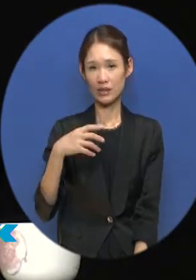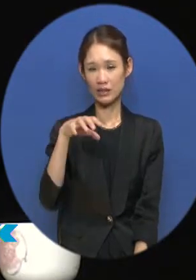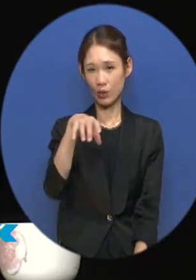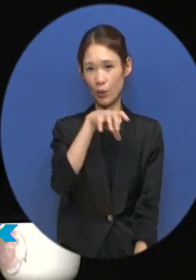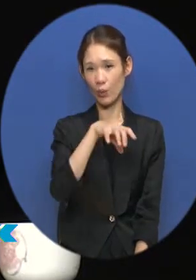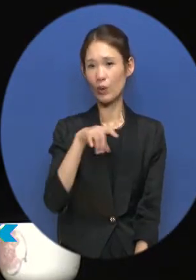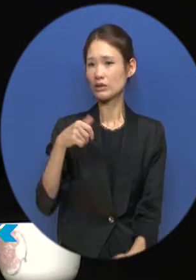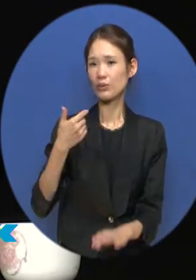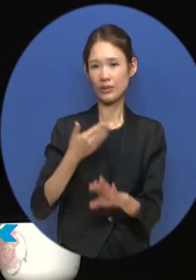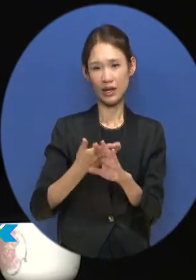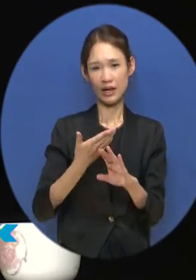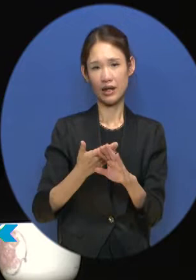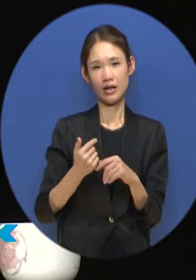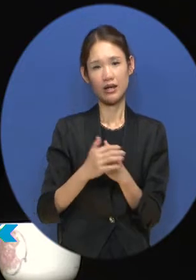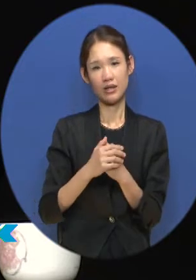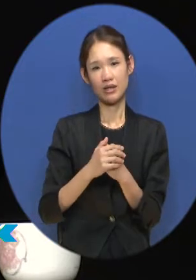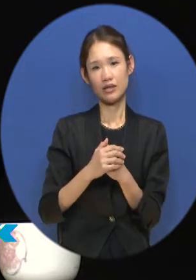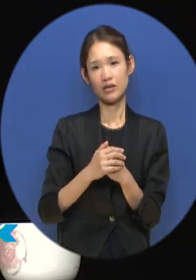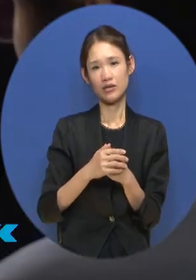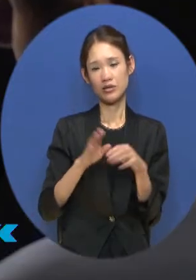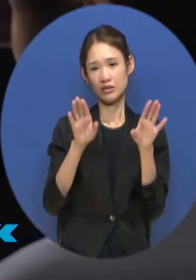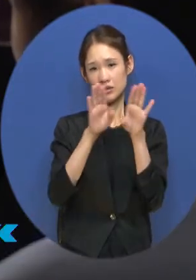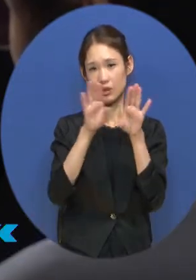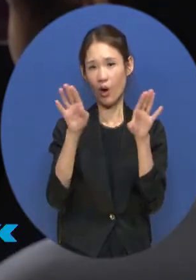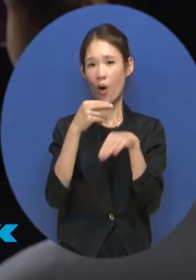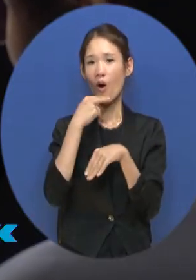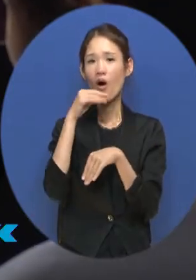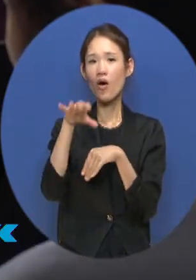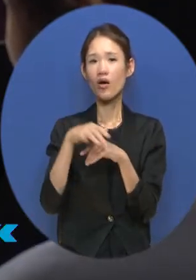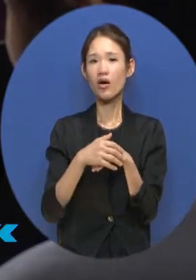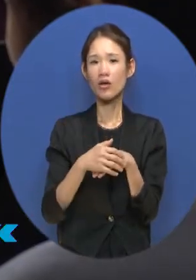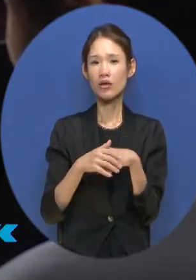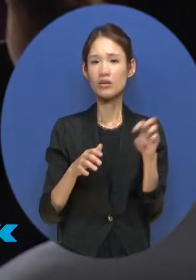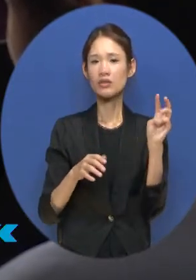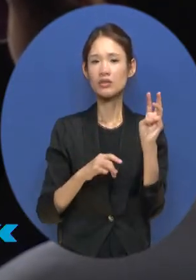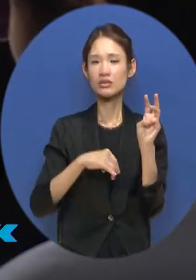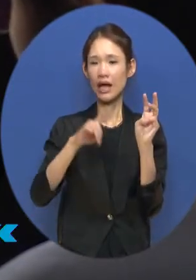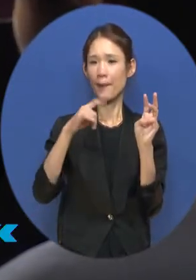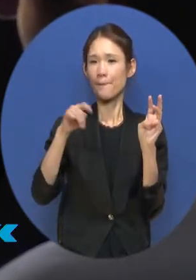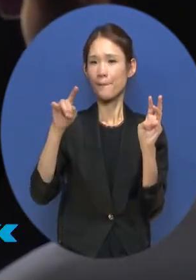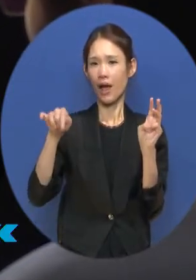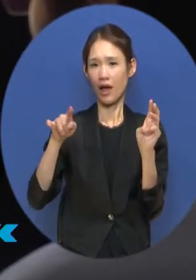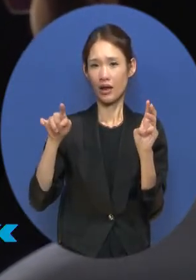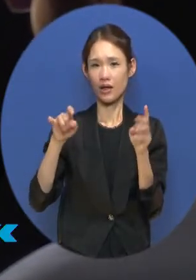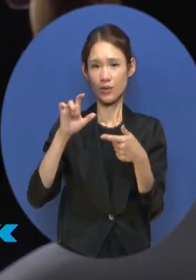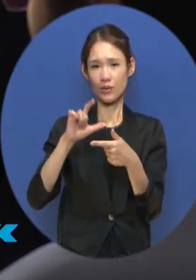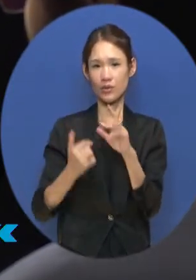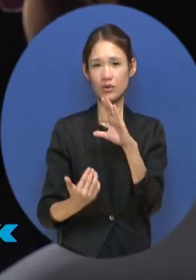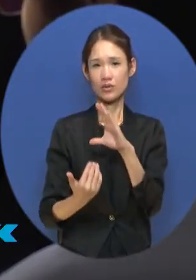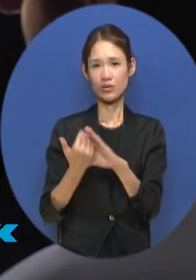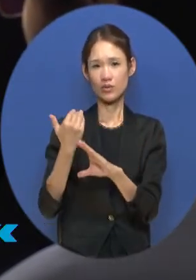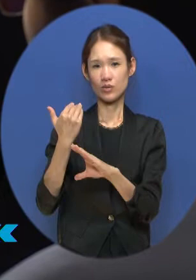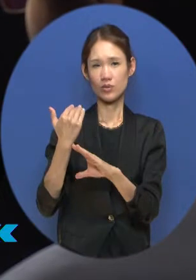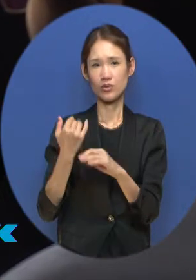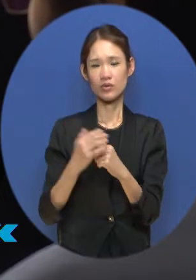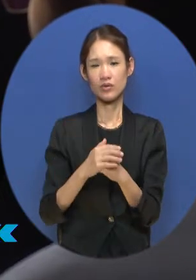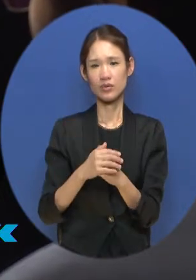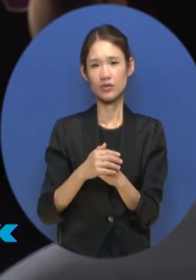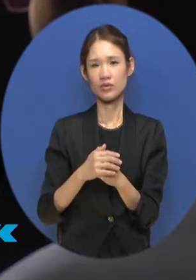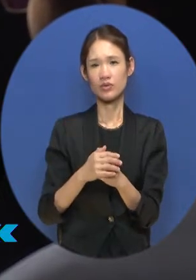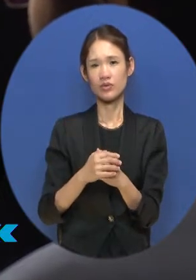그렇죠. 약간씩 다른데 스크린 도어가 없는 곳은 없는 곳에 승강장은 30 마이크로그램 평균적으로 높고